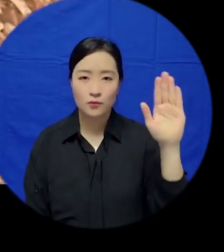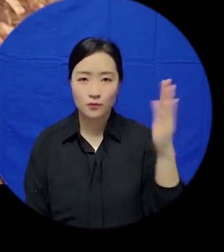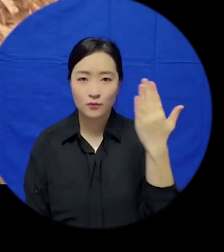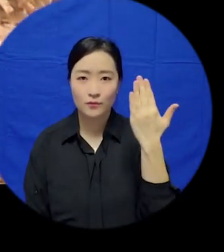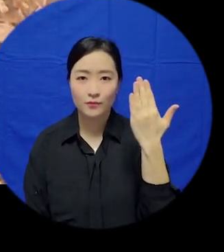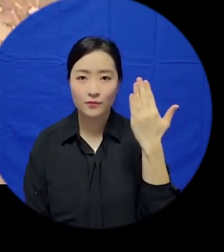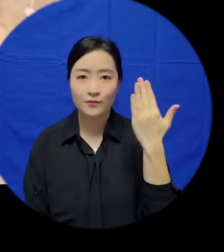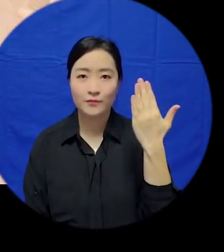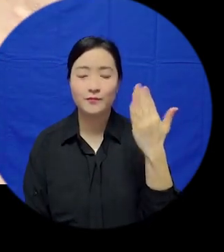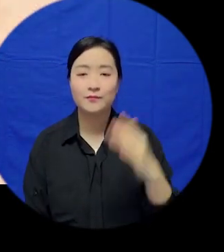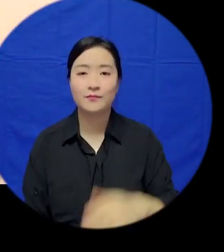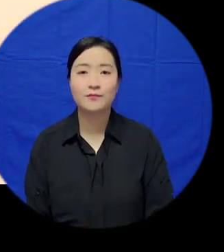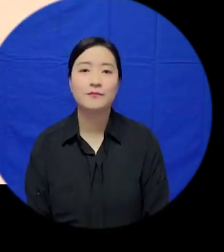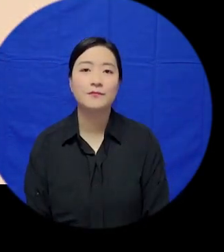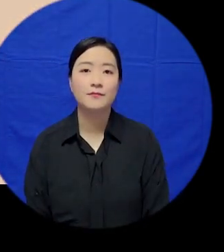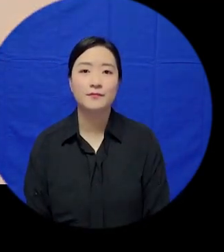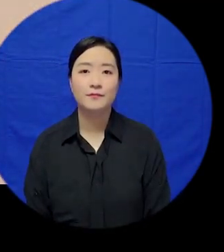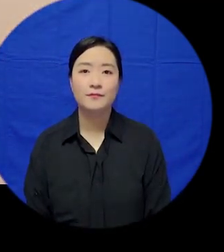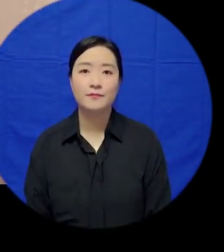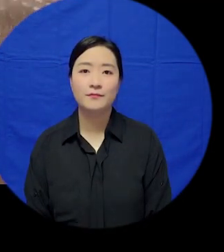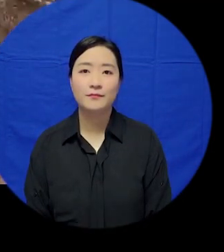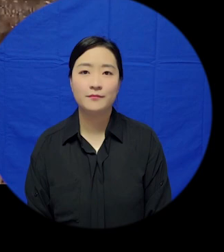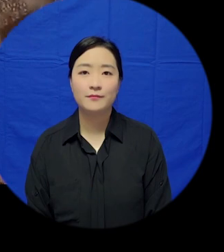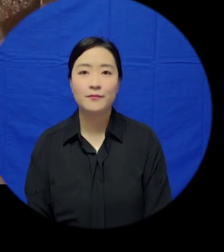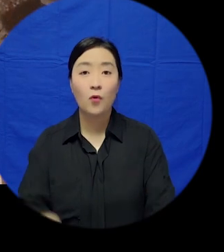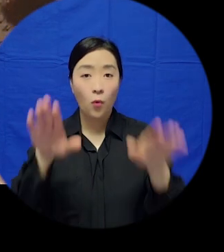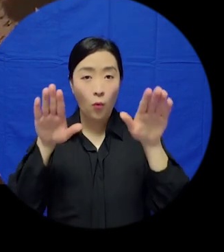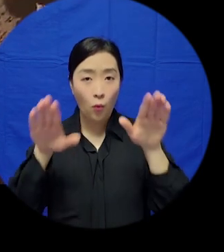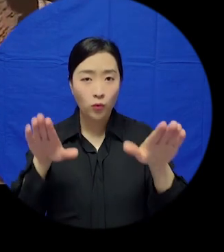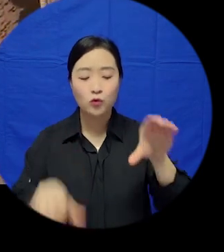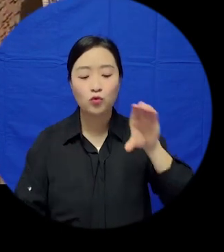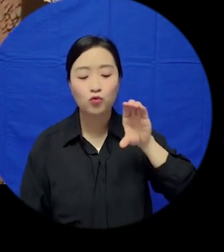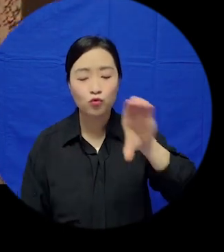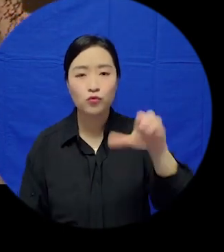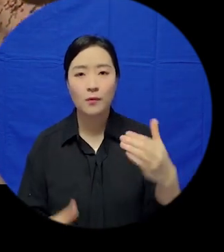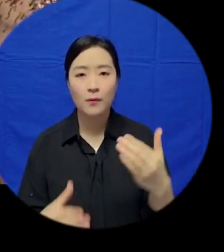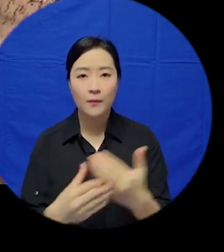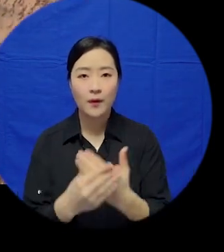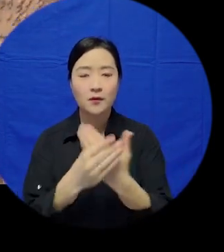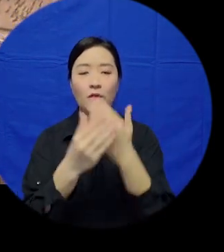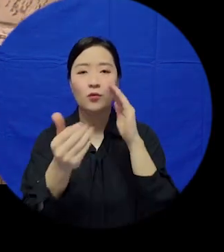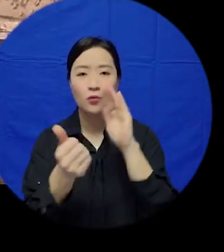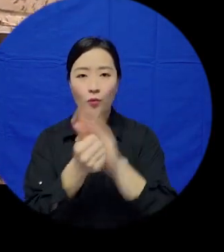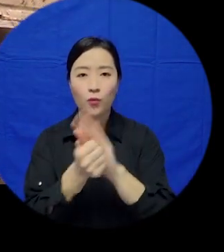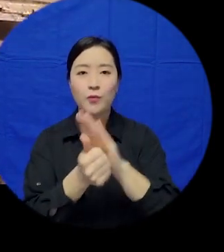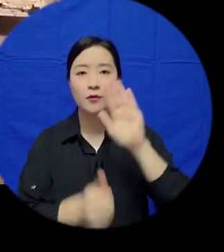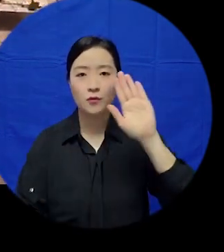되고 발전의 밑거름이 되었습니다.